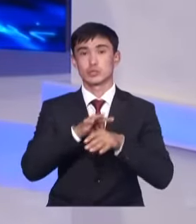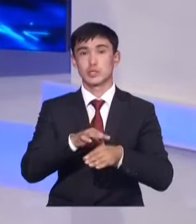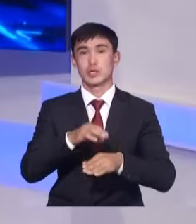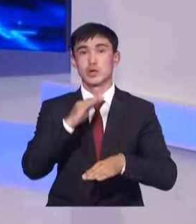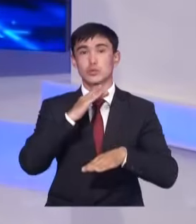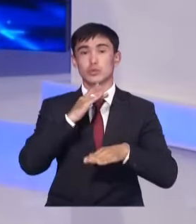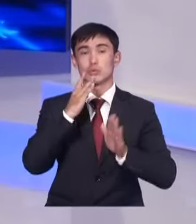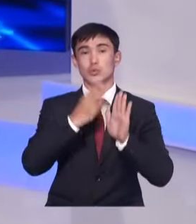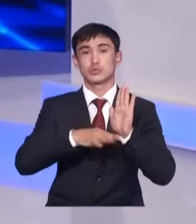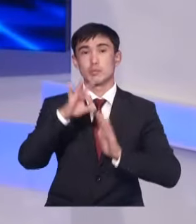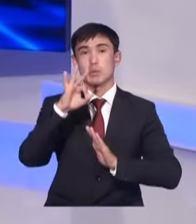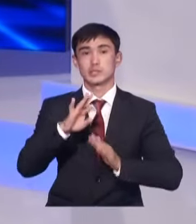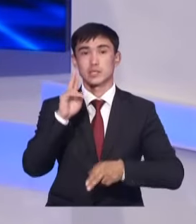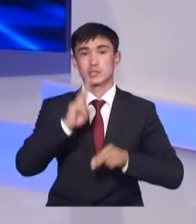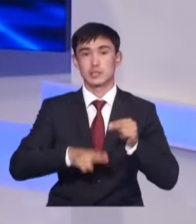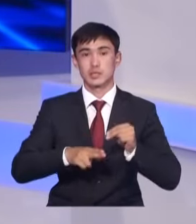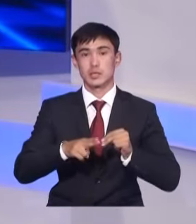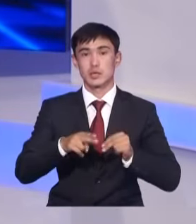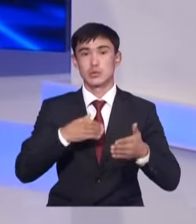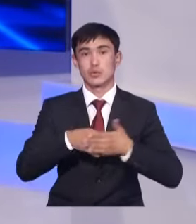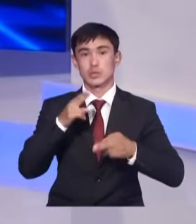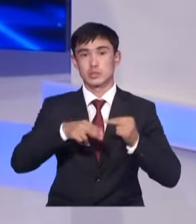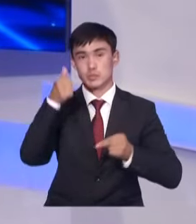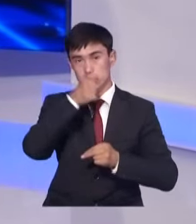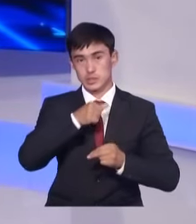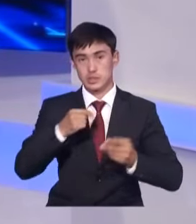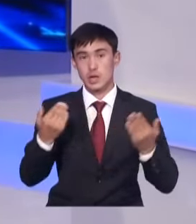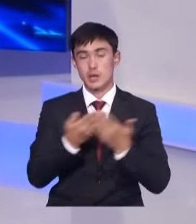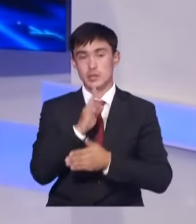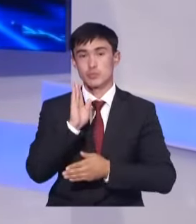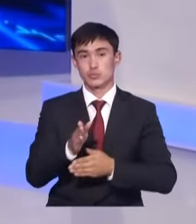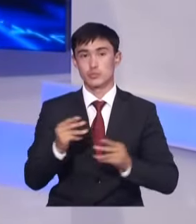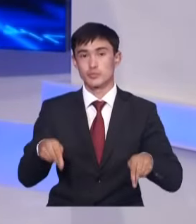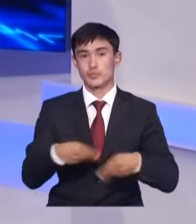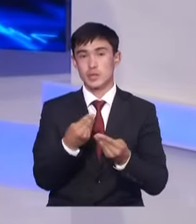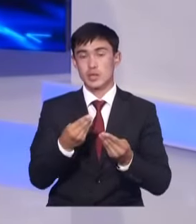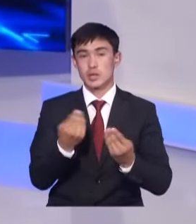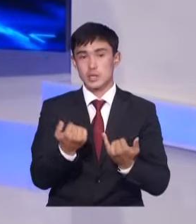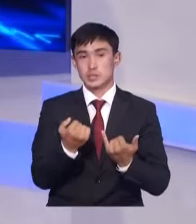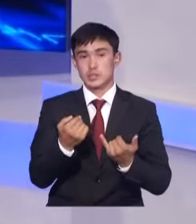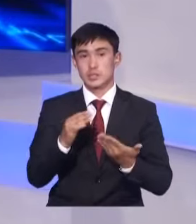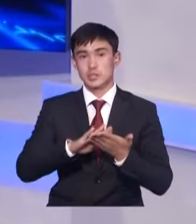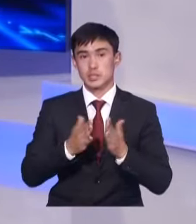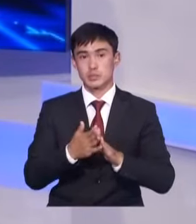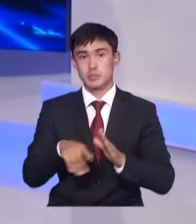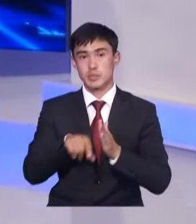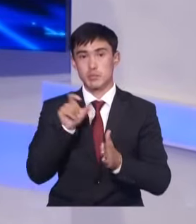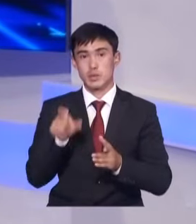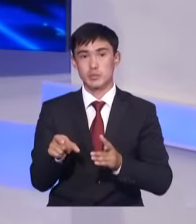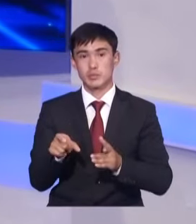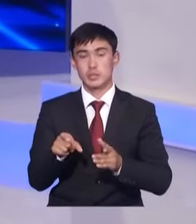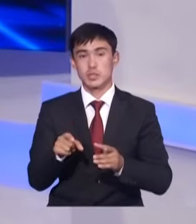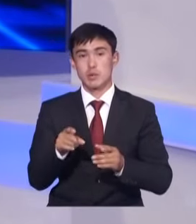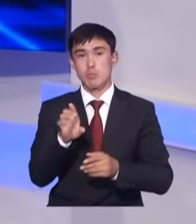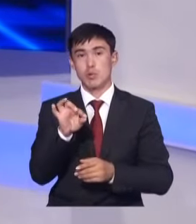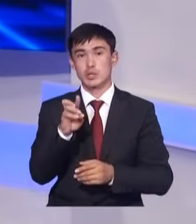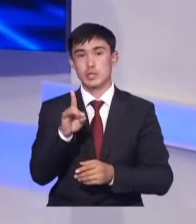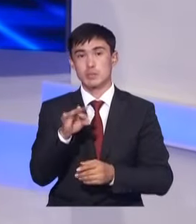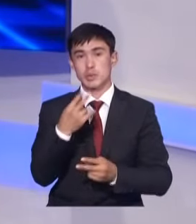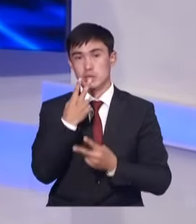жұмыстары 90% аяқталды. Айдың соңына дейін қайта пайдалануға беріледі. Нысанның қазіргі жай-күйі мен парламент мәжілісінің